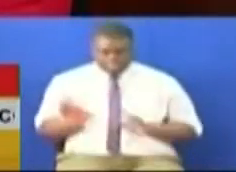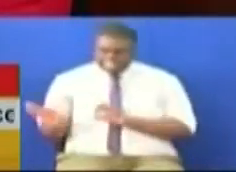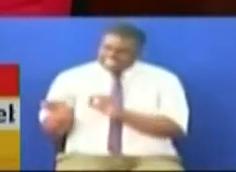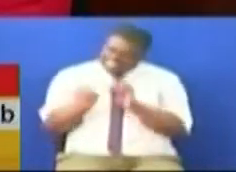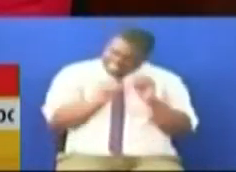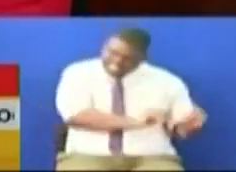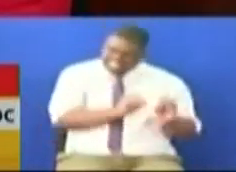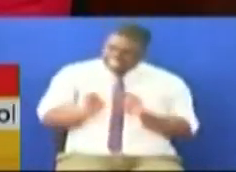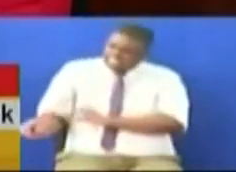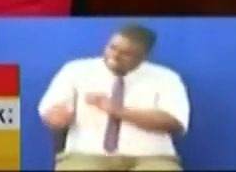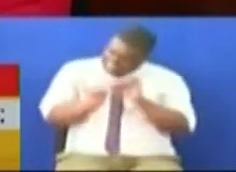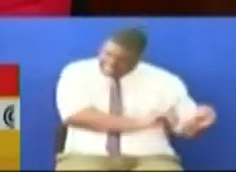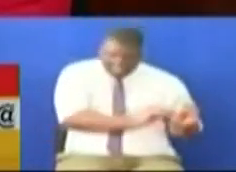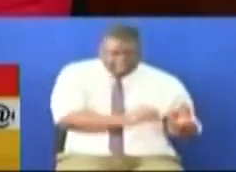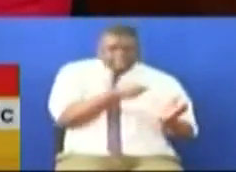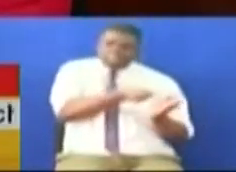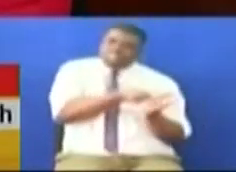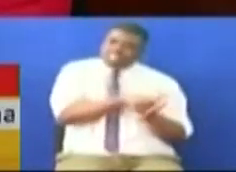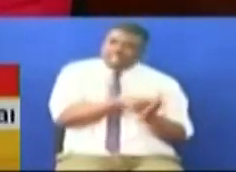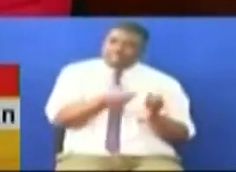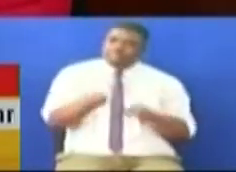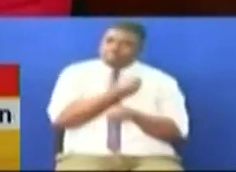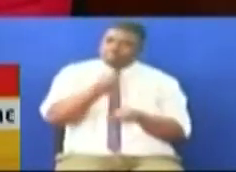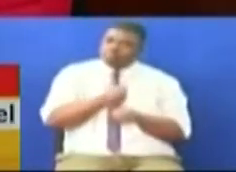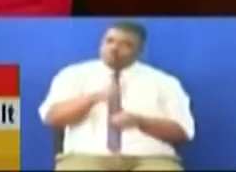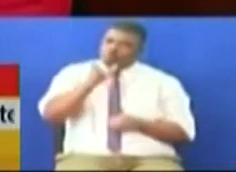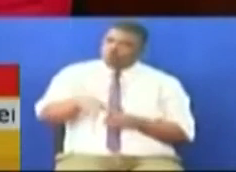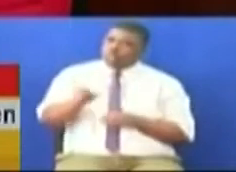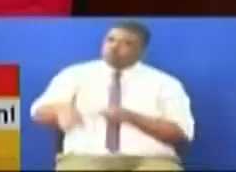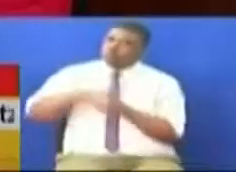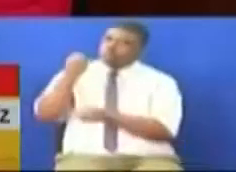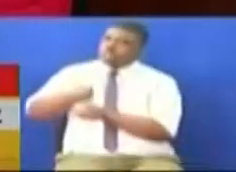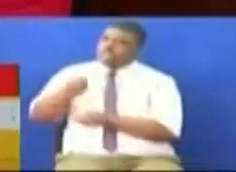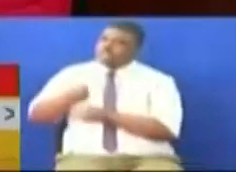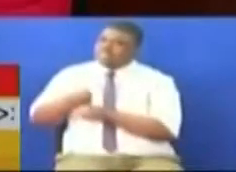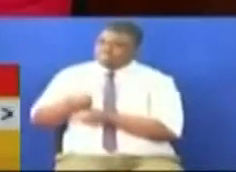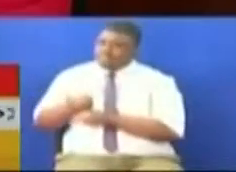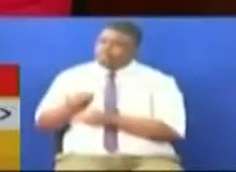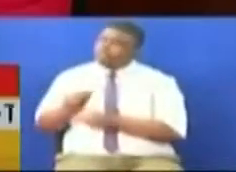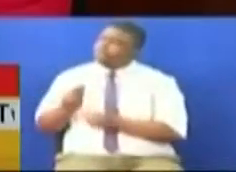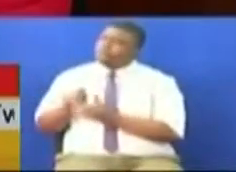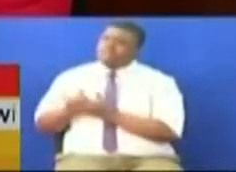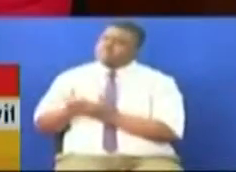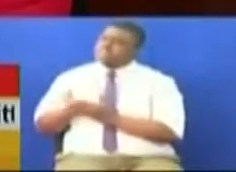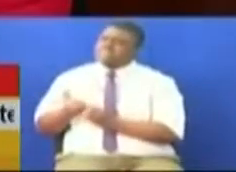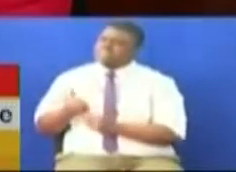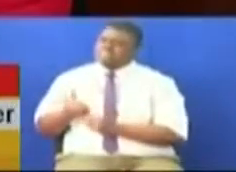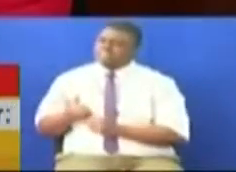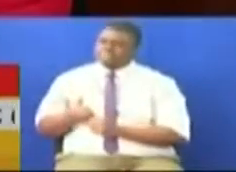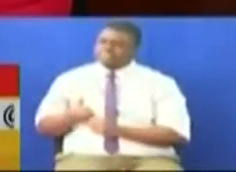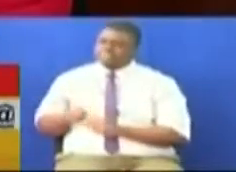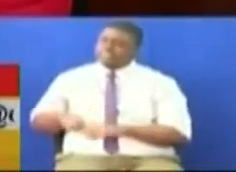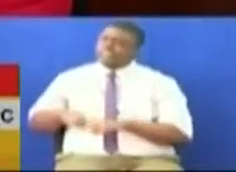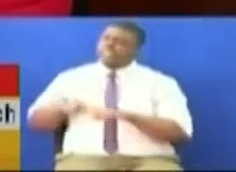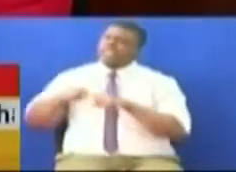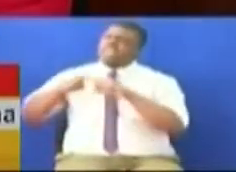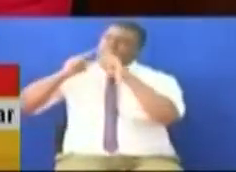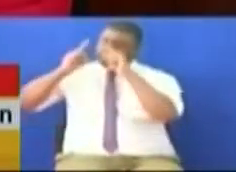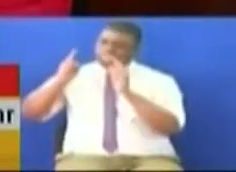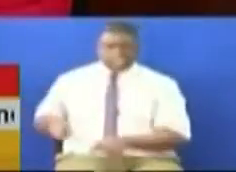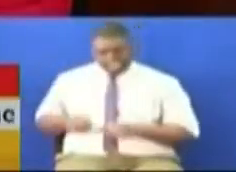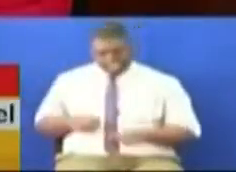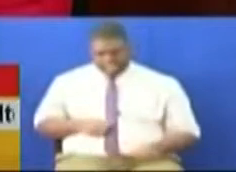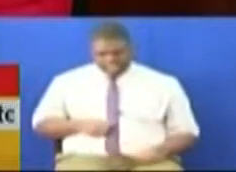na wafanyakazi waliokuwa wafanyakazi wa Pride. Billions and billions of money. Kuna sehemu imeonyesha